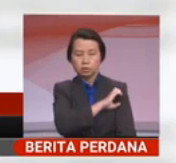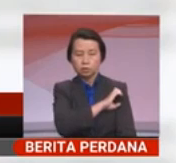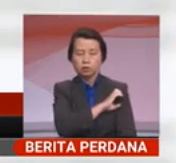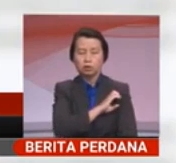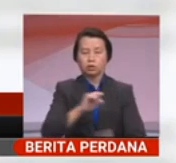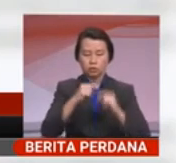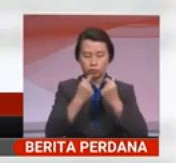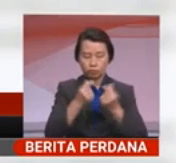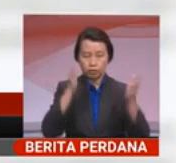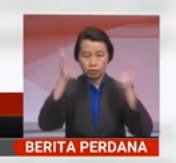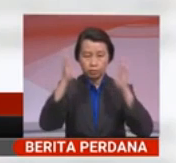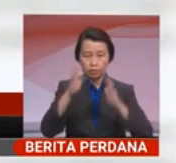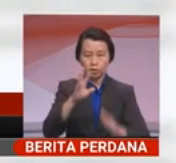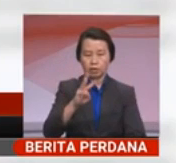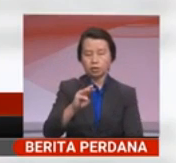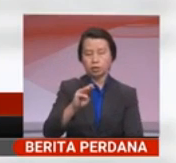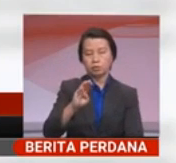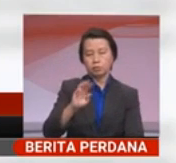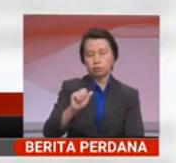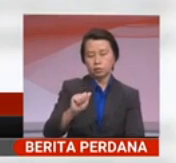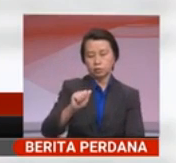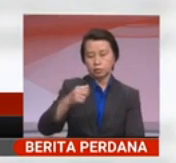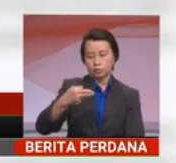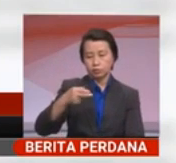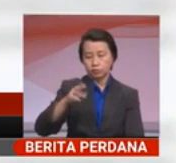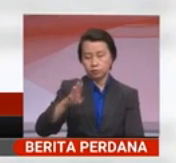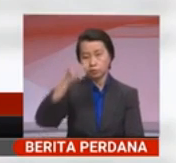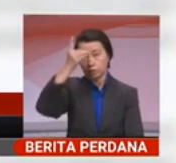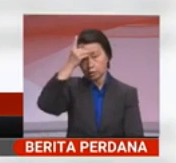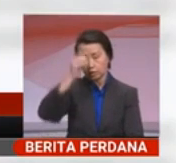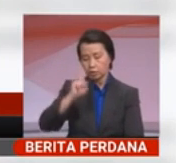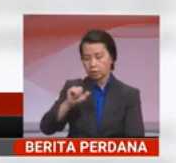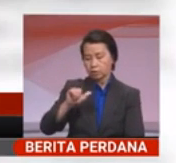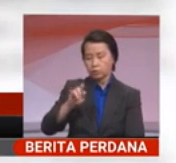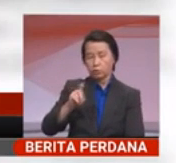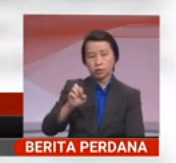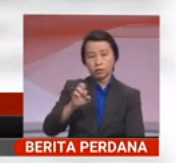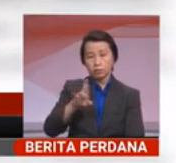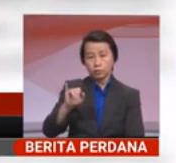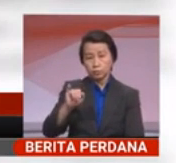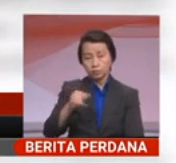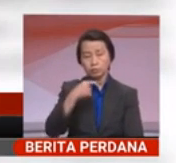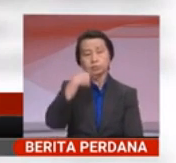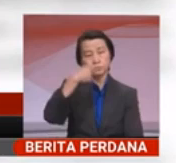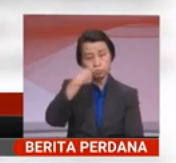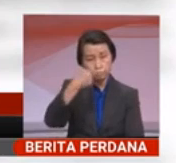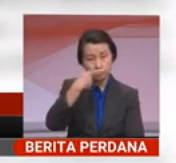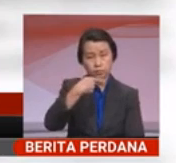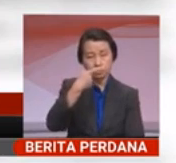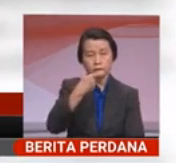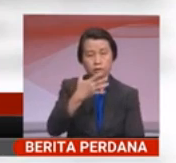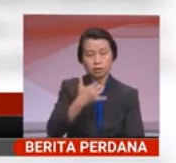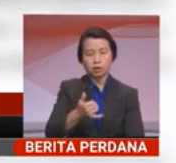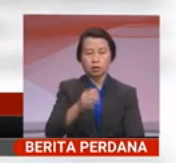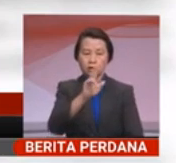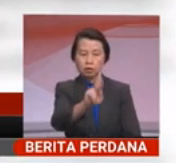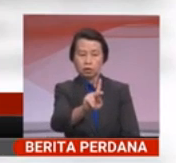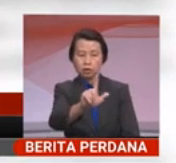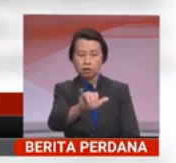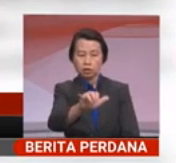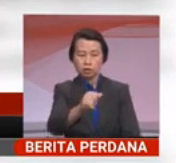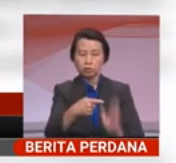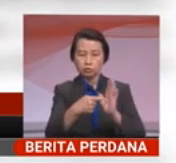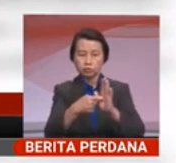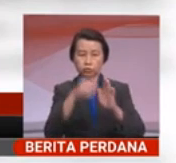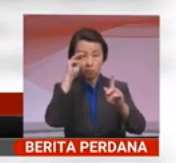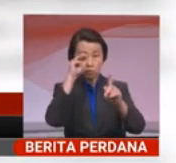Eksekutif Kumpulan Malaysia Airports Holdings Berhad MAHB, Datuk Muhammad Syukri Muhammad Saleh dalam satu kenyataan berkata, KLIA mencatat